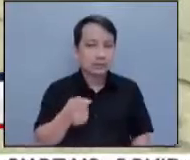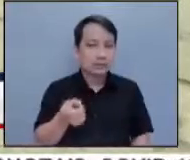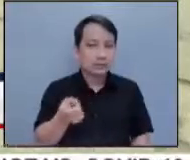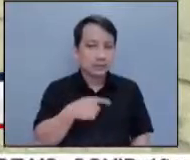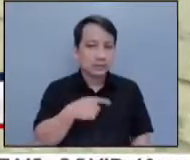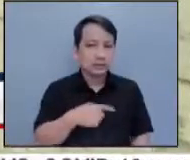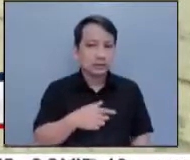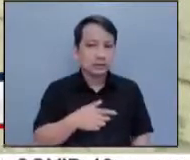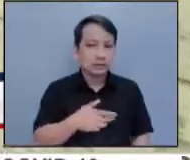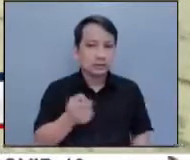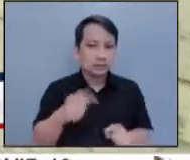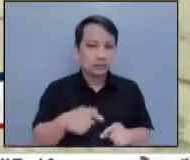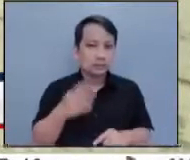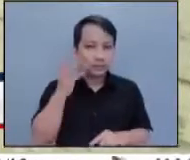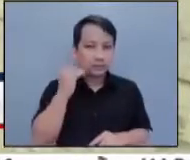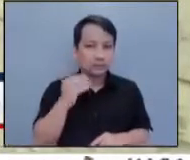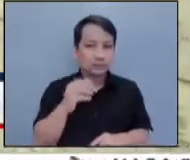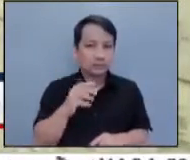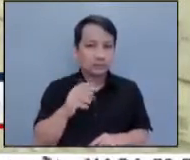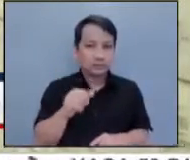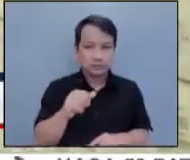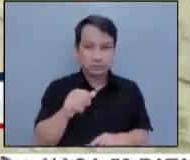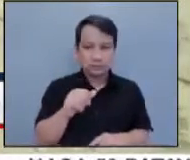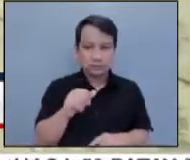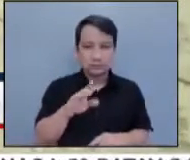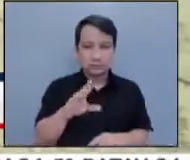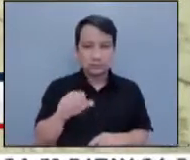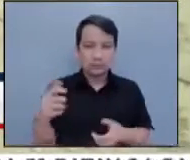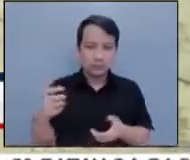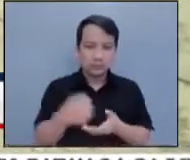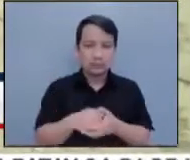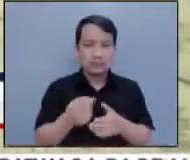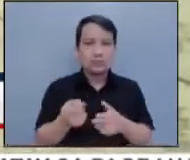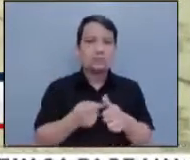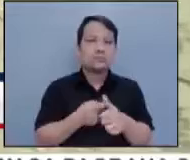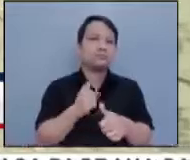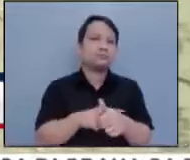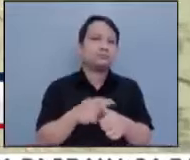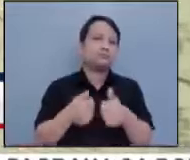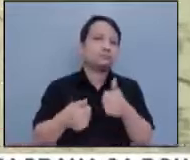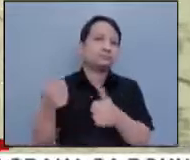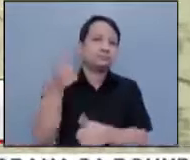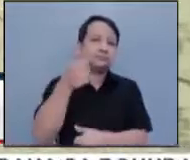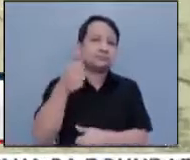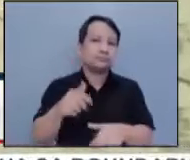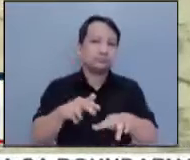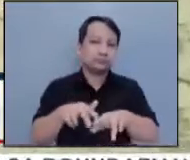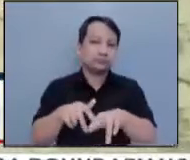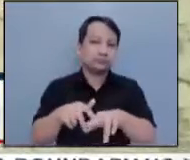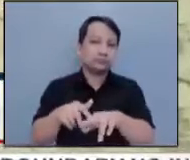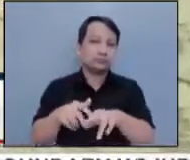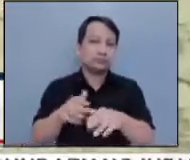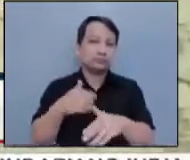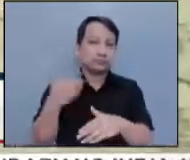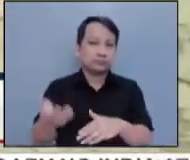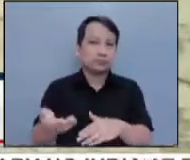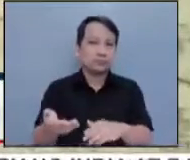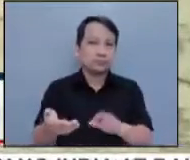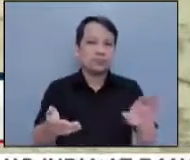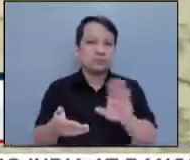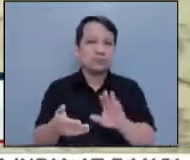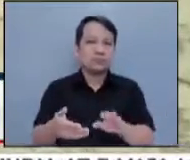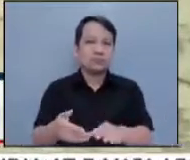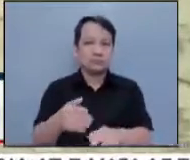Yung first event ko po sa AB Collective, naging first runner-up po doon. Sunod po, sa may